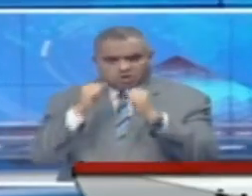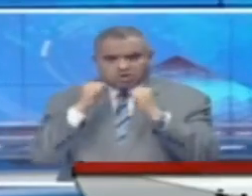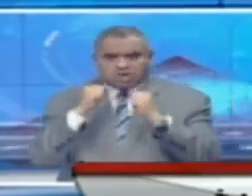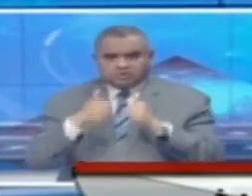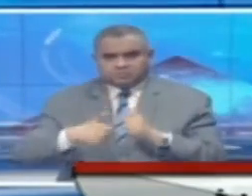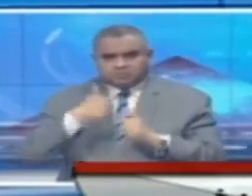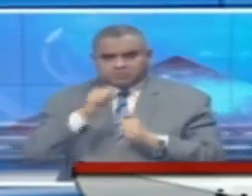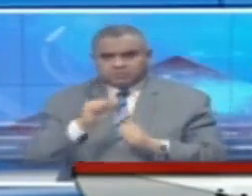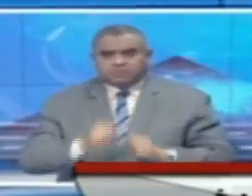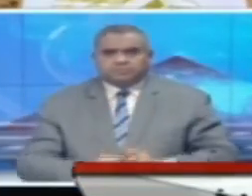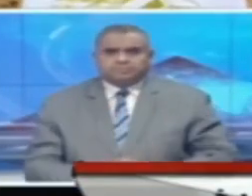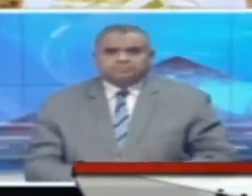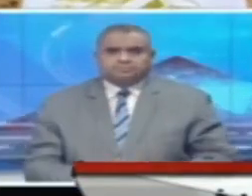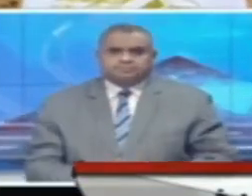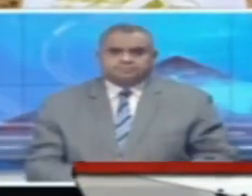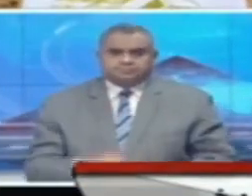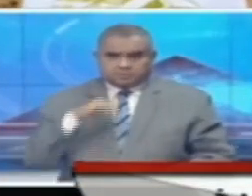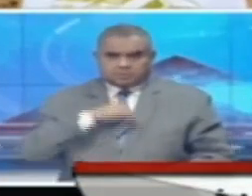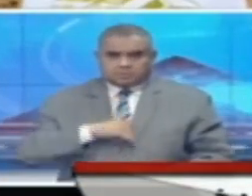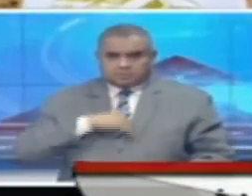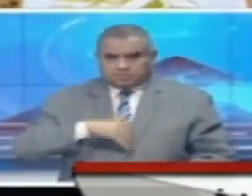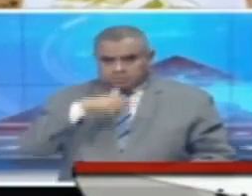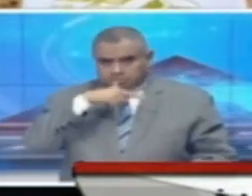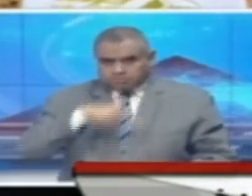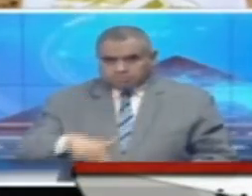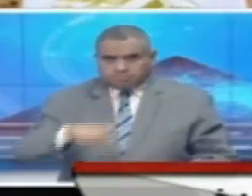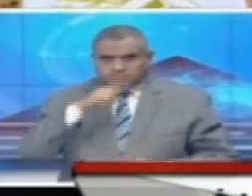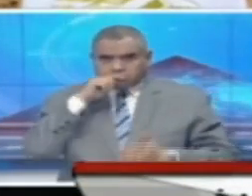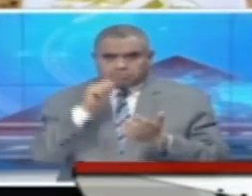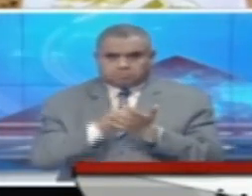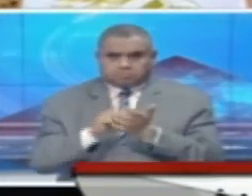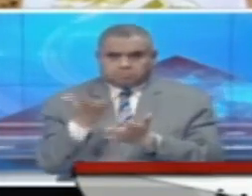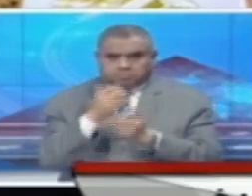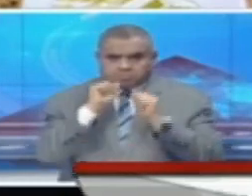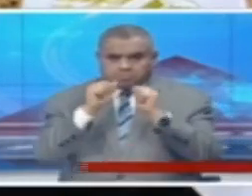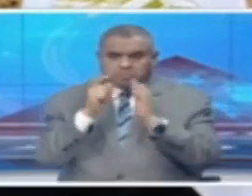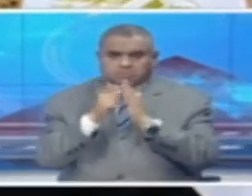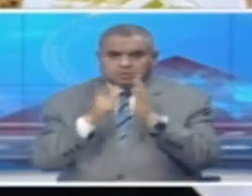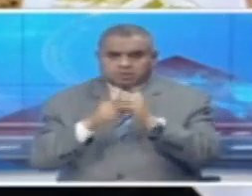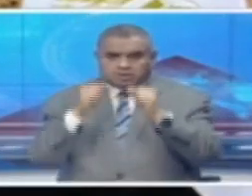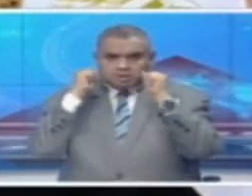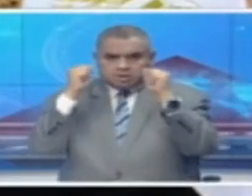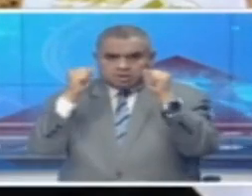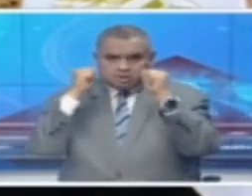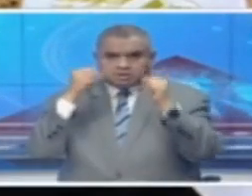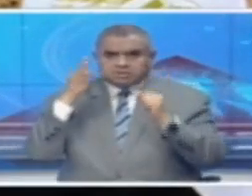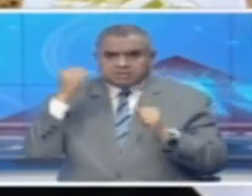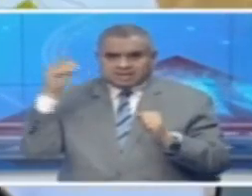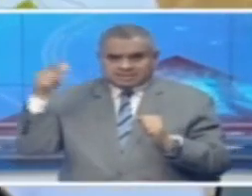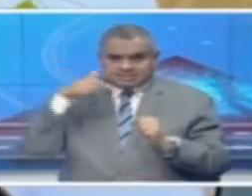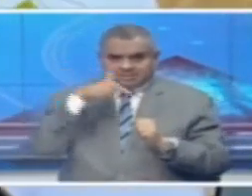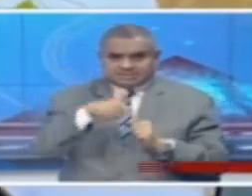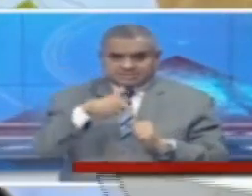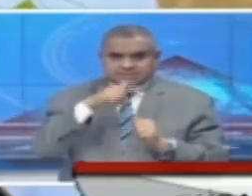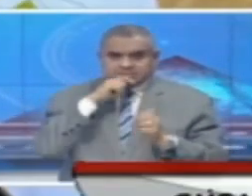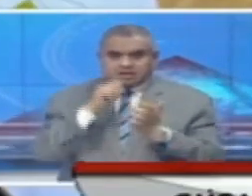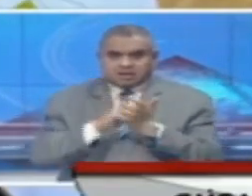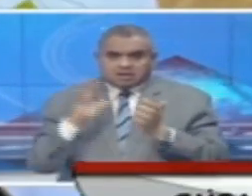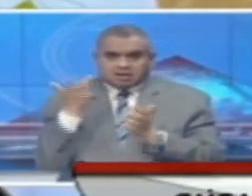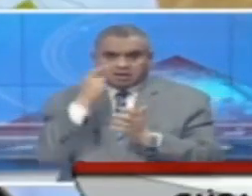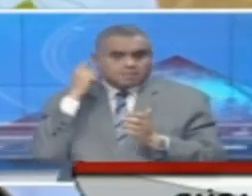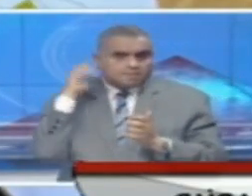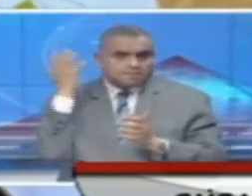تحديات. وأقول بكل ثقة إن ثورة 30 من يونيو مثلت